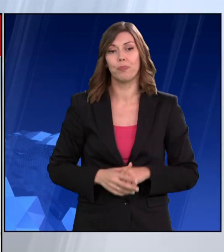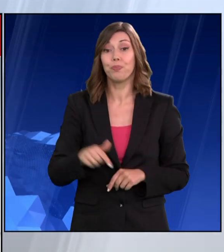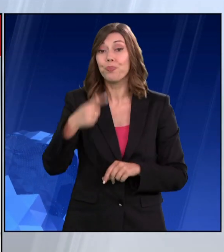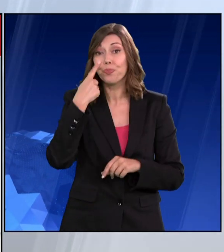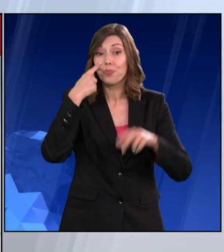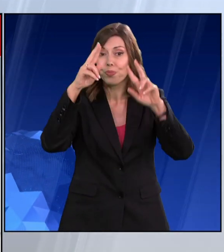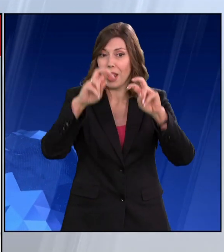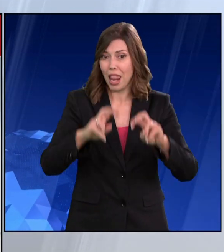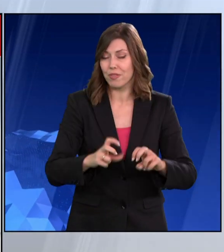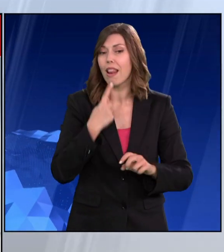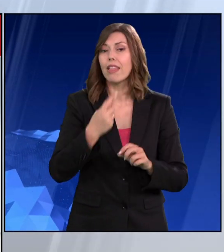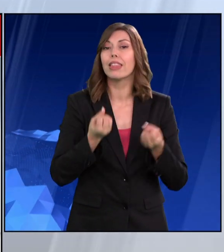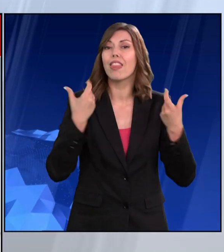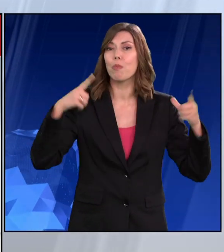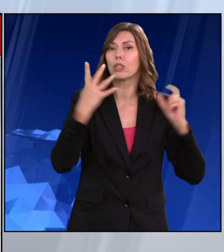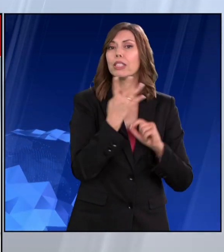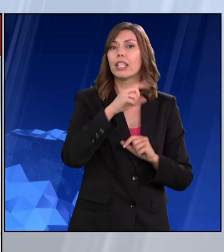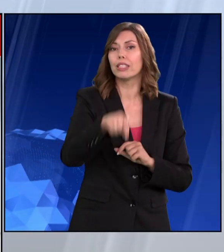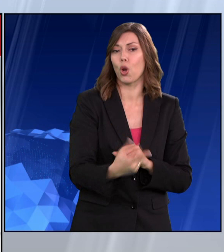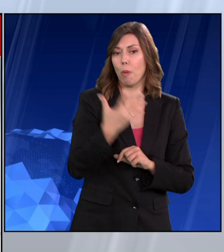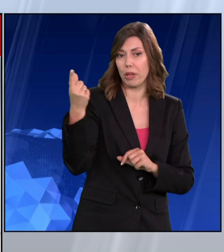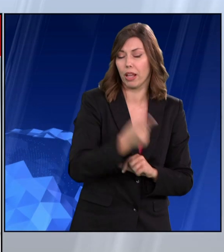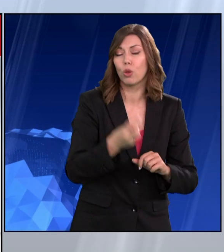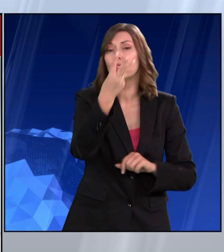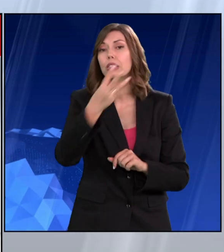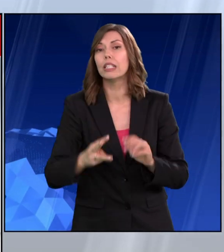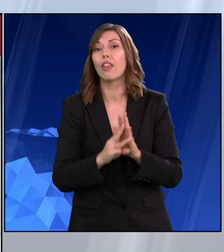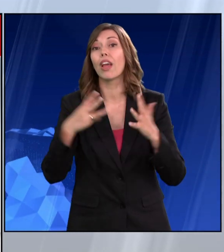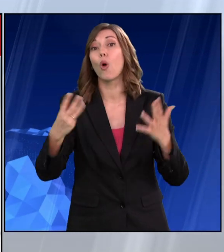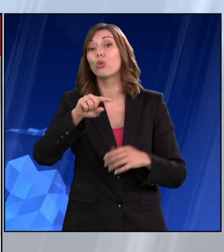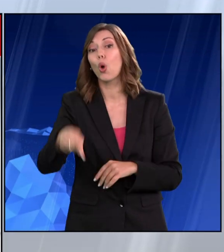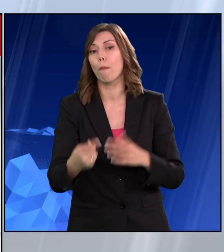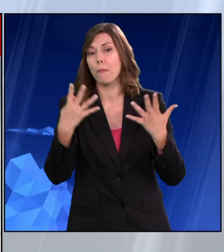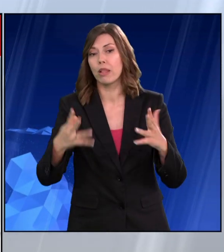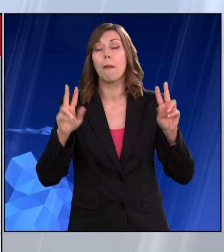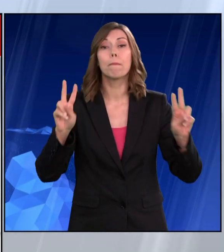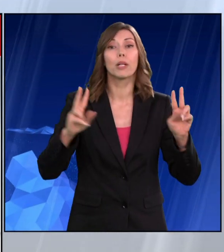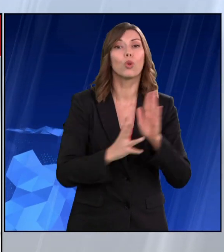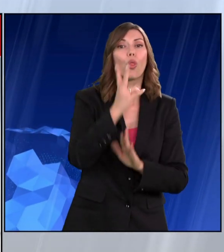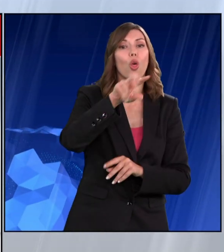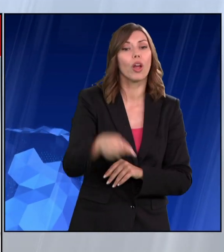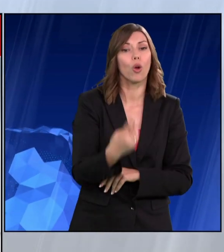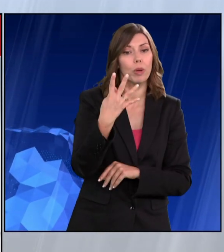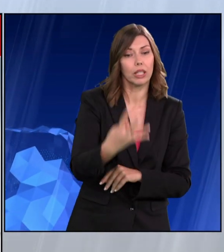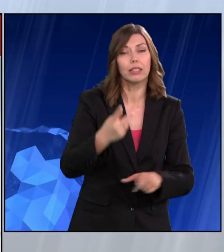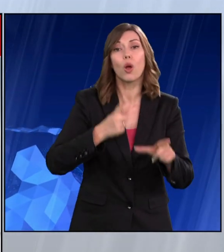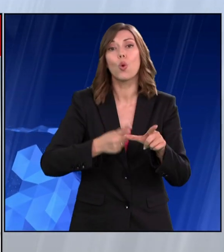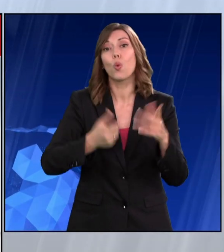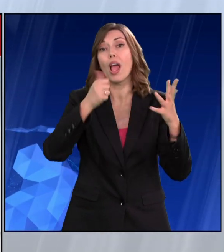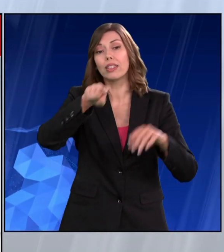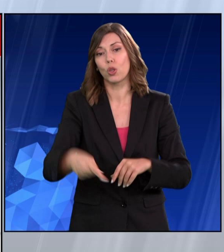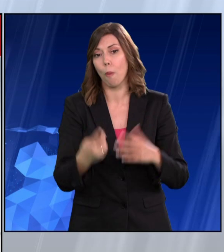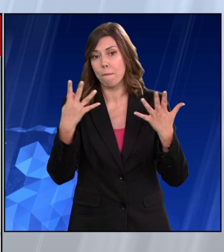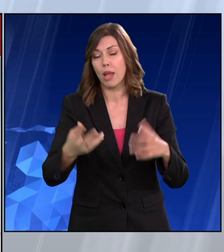Νέα Δημοκρατία 44,5, ΣΥΡΙΖΑ 18,9, ΠΑΣΟΚ 12,4, ΚΚΕ 6,9, Ελληνική Λύση